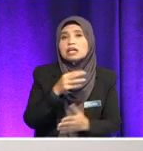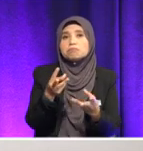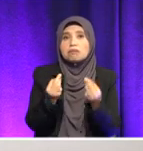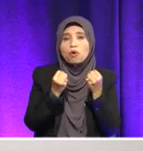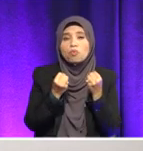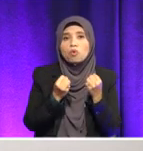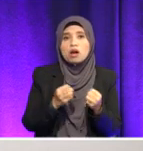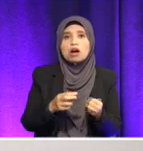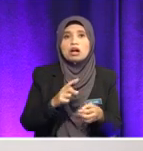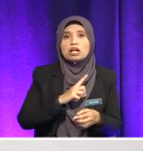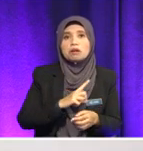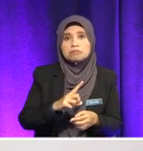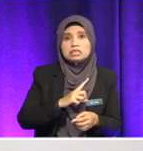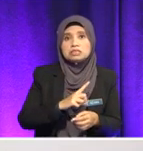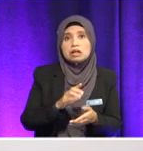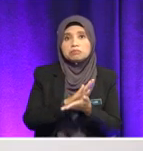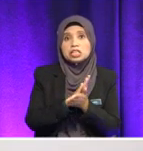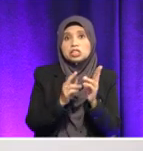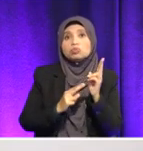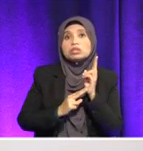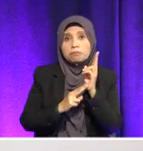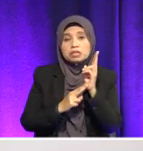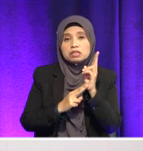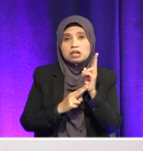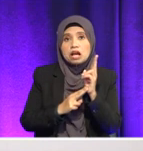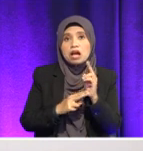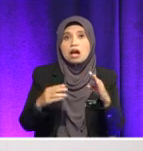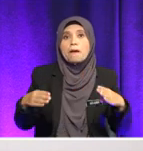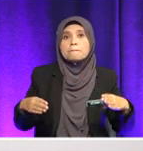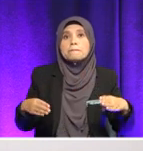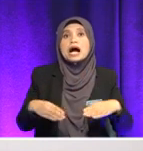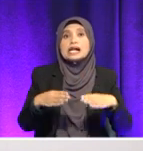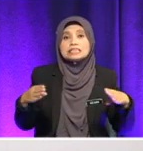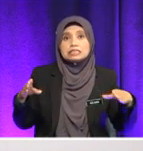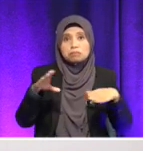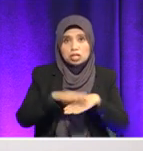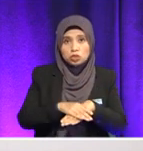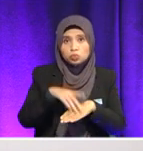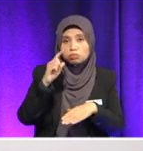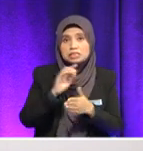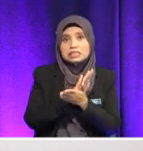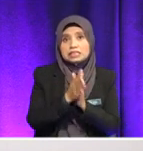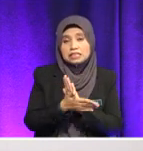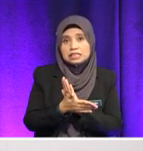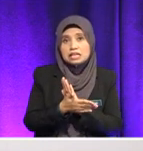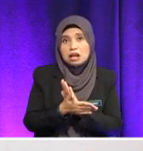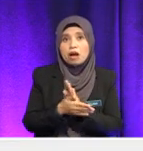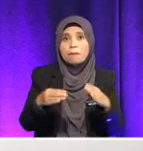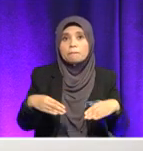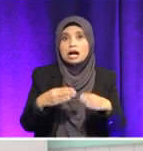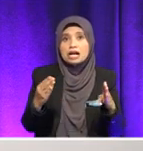asas pemerintahan negara menuntut bahasa Melayu dijadikan bahasa resmi yang terakhir